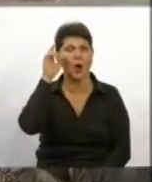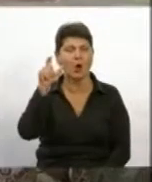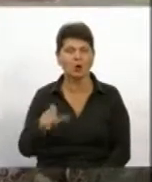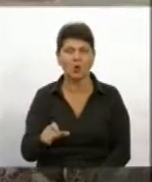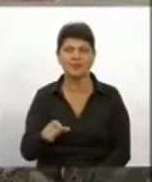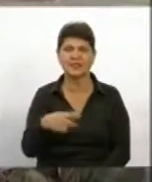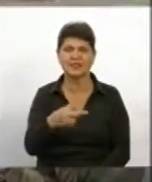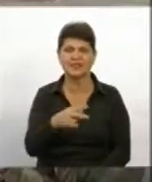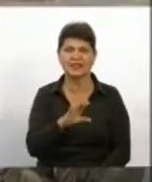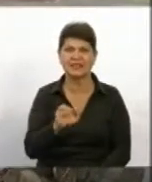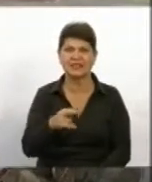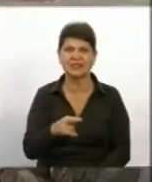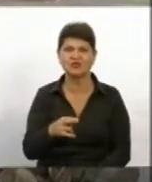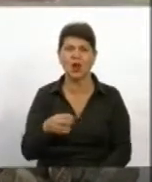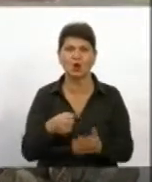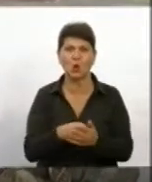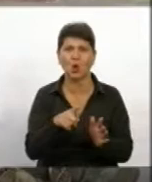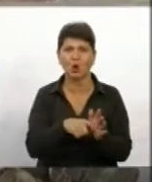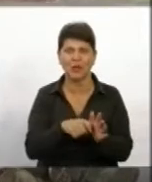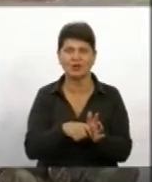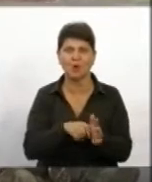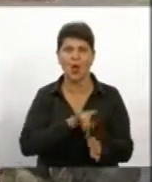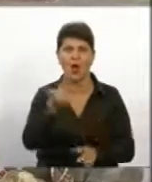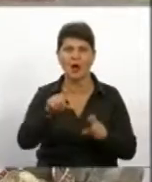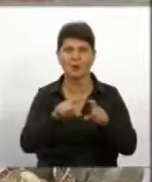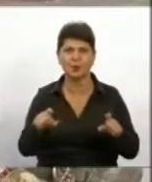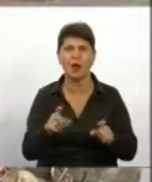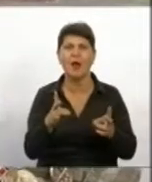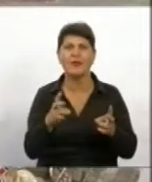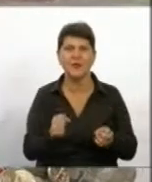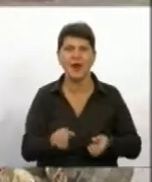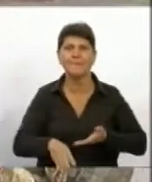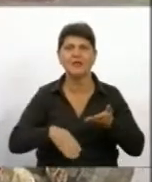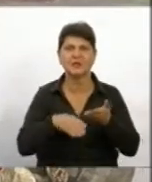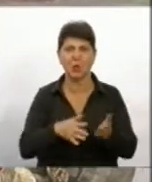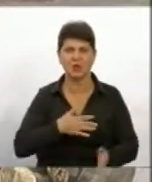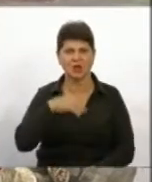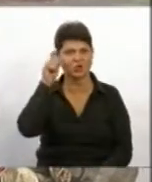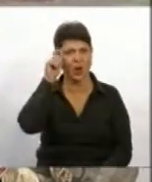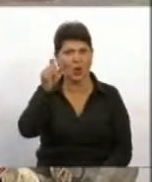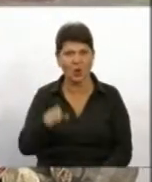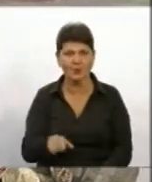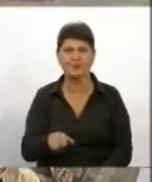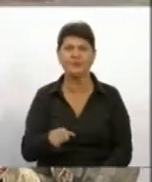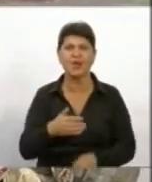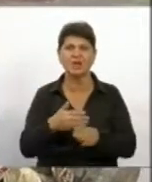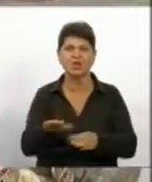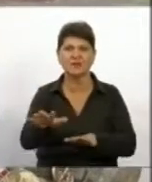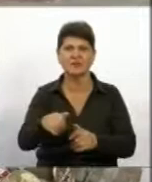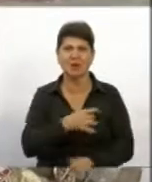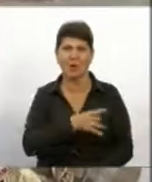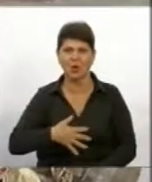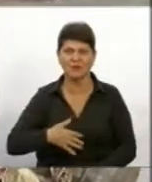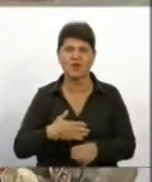до Донецького аеропорту на підмогу нашим хлопцям частково забрати поранених, частково забрати